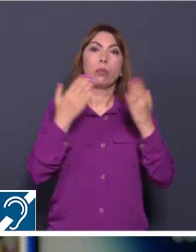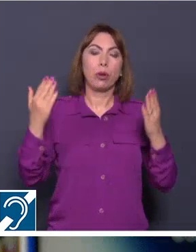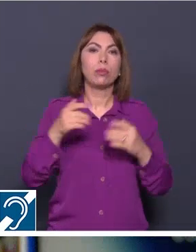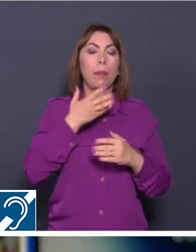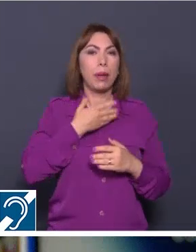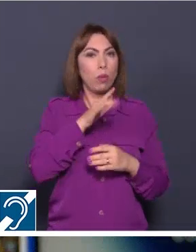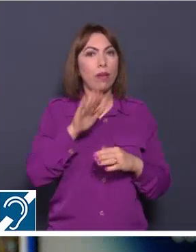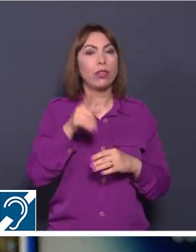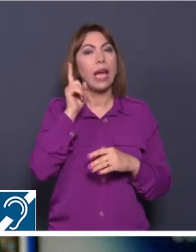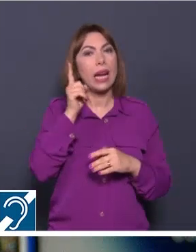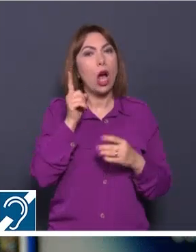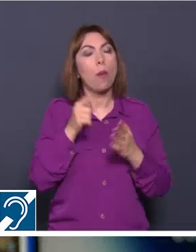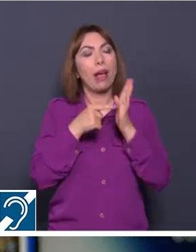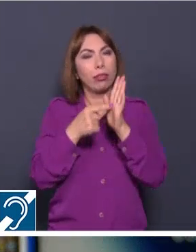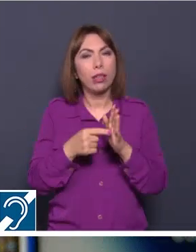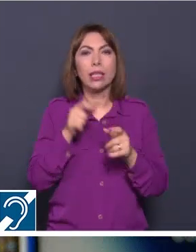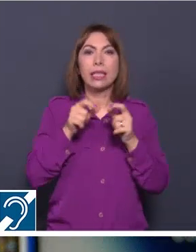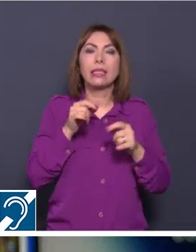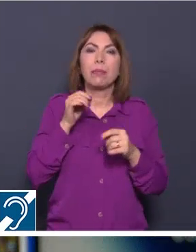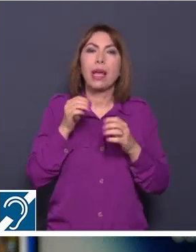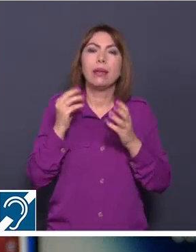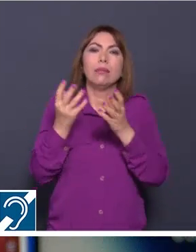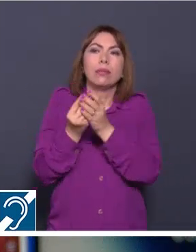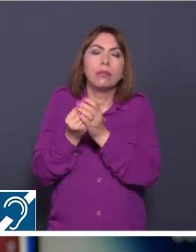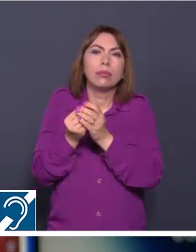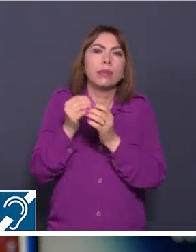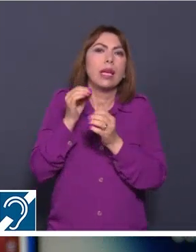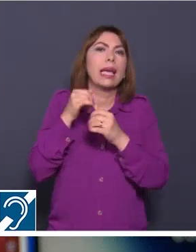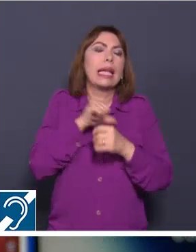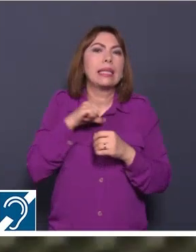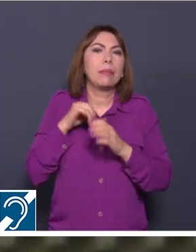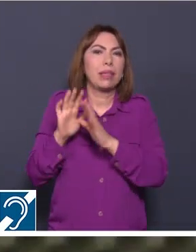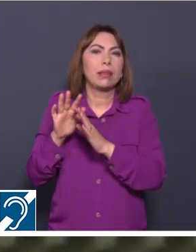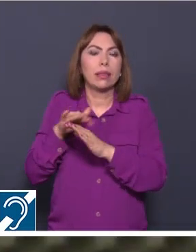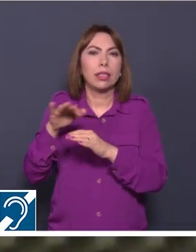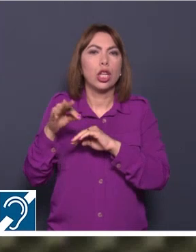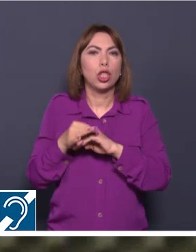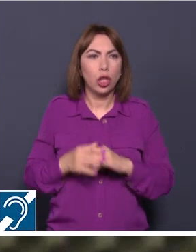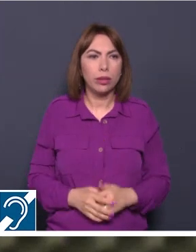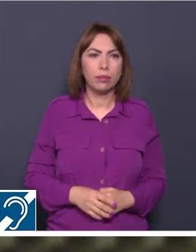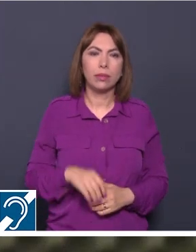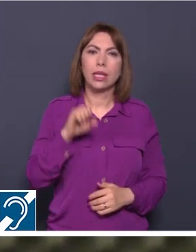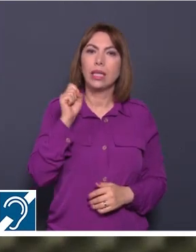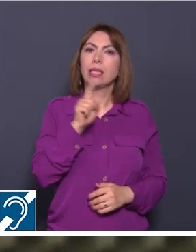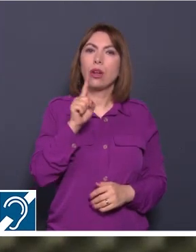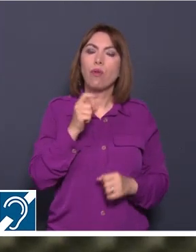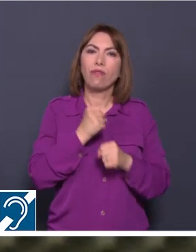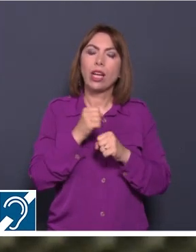avut recomandări și în ceea ce privește intimitatea dintre soți. Să nu facă